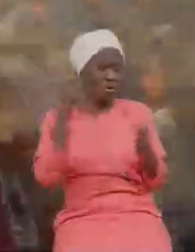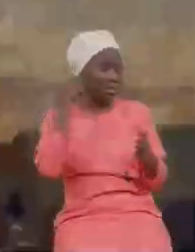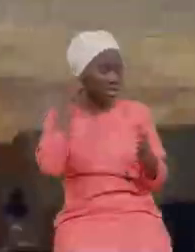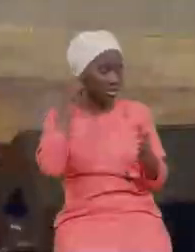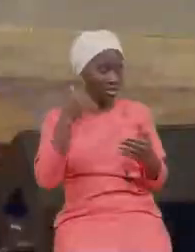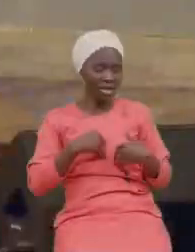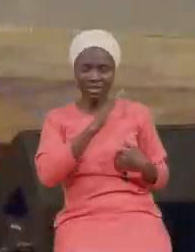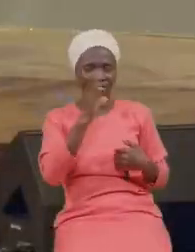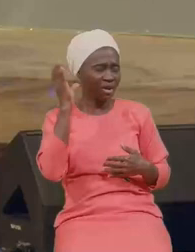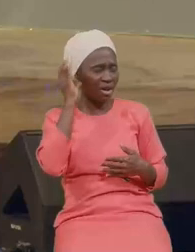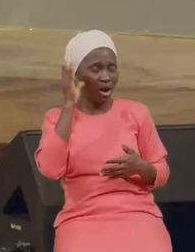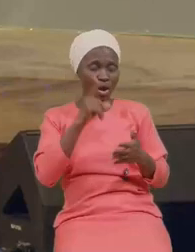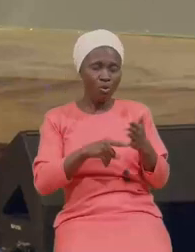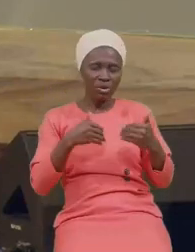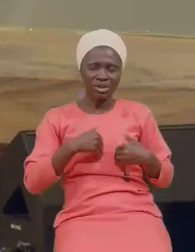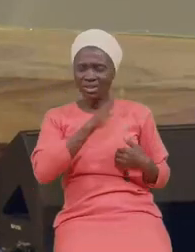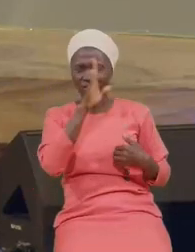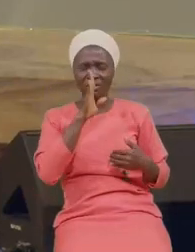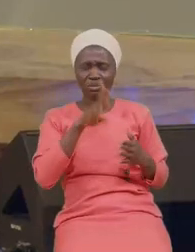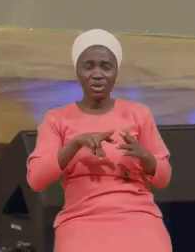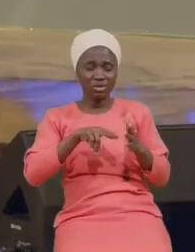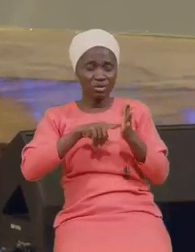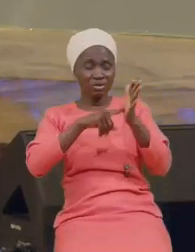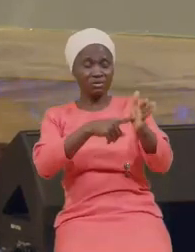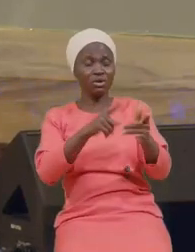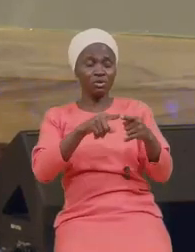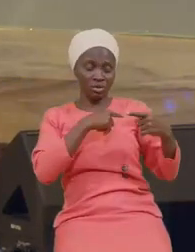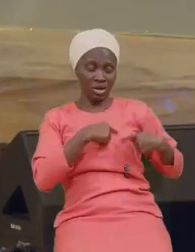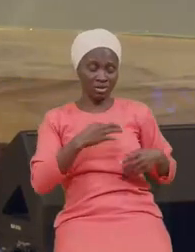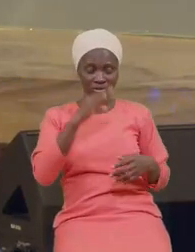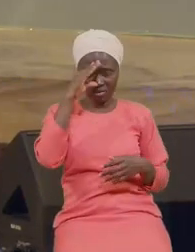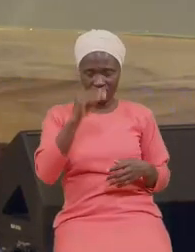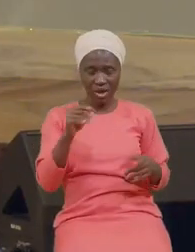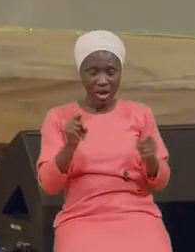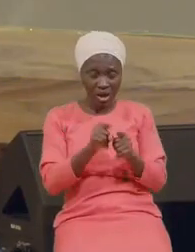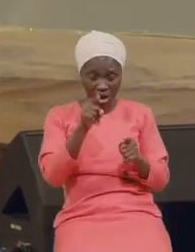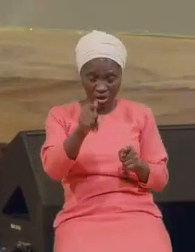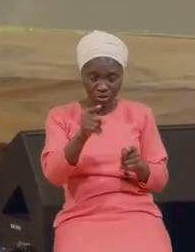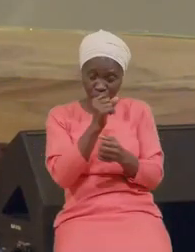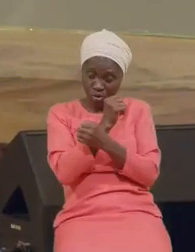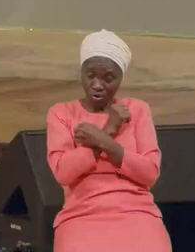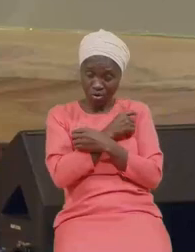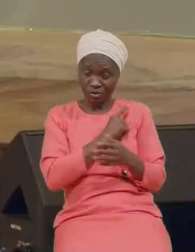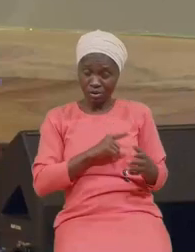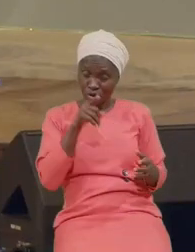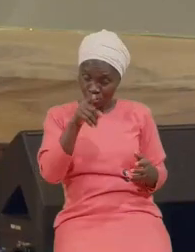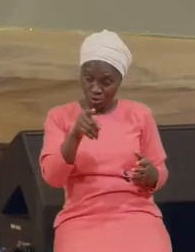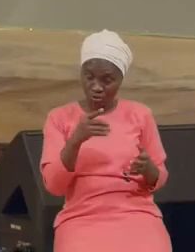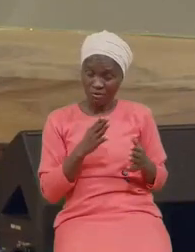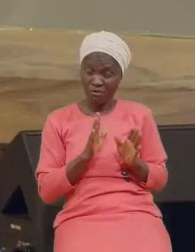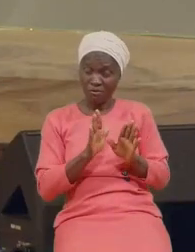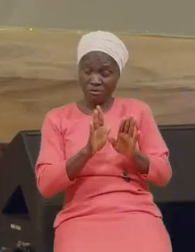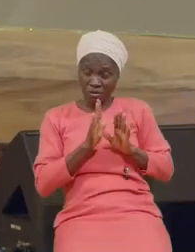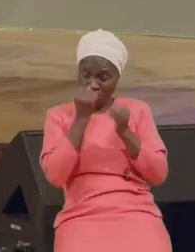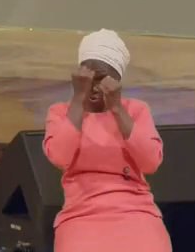oreilles n'ont jamais entendu ce qu'il n'est jamais révélé au cœur des hommes comme vous avez le Seigneur comme vous plaignez le Seigneur toi vous